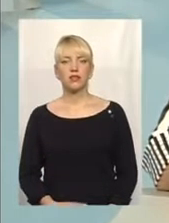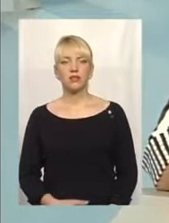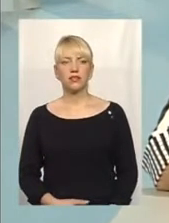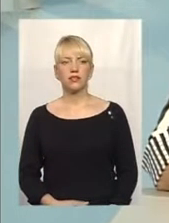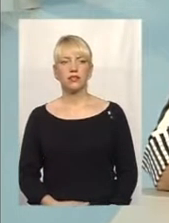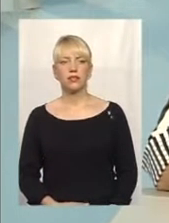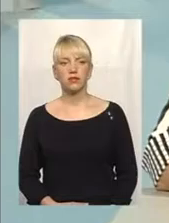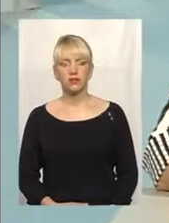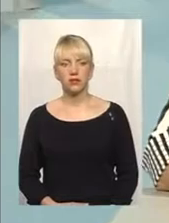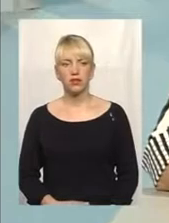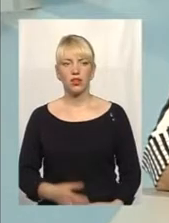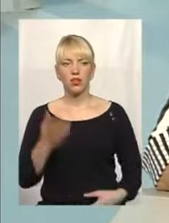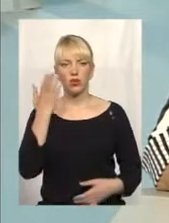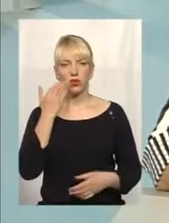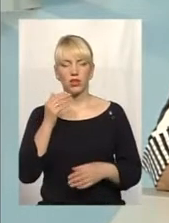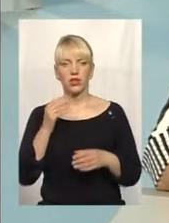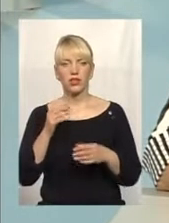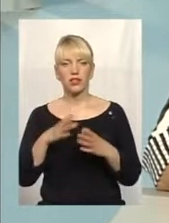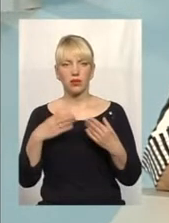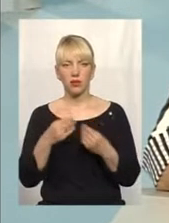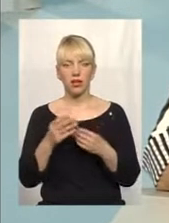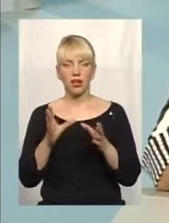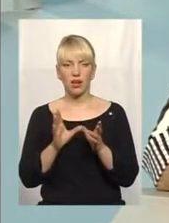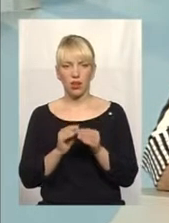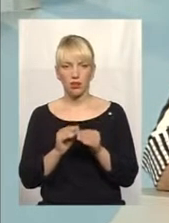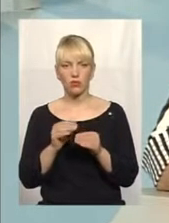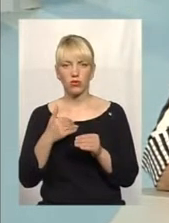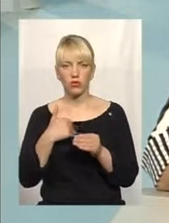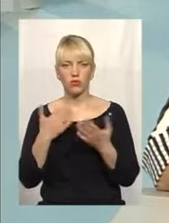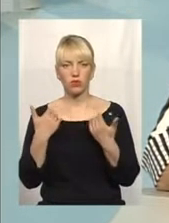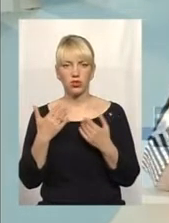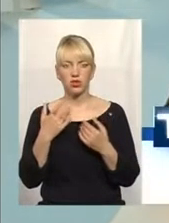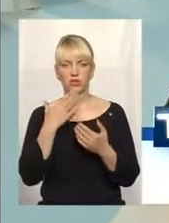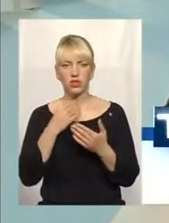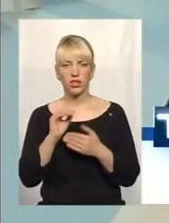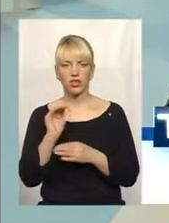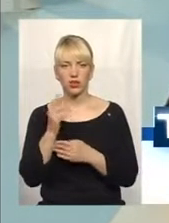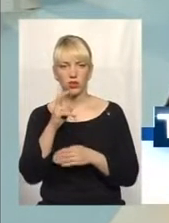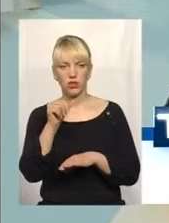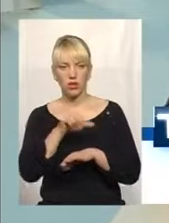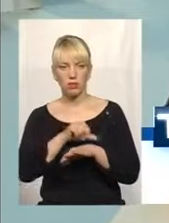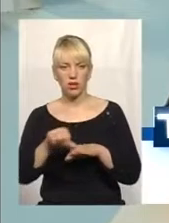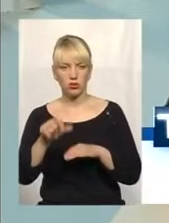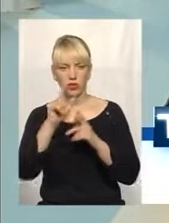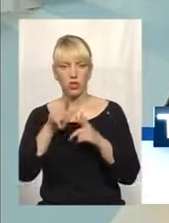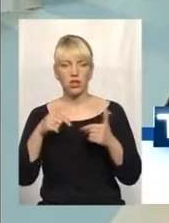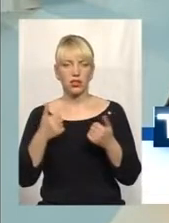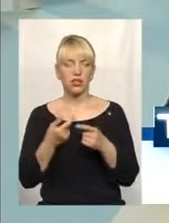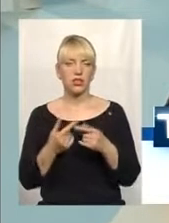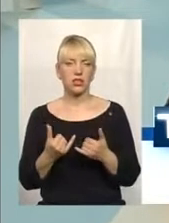з дитиною разом відпочити за межами нашої країни, тому що це і пізнання, це і